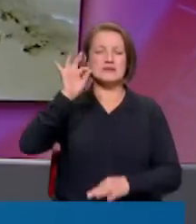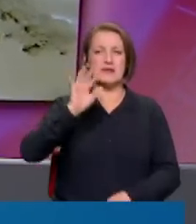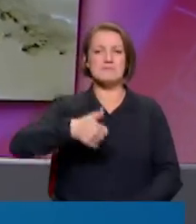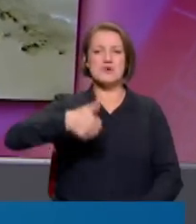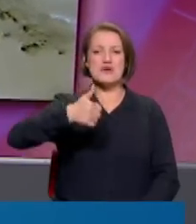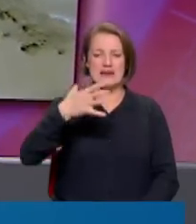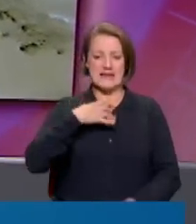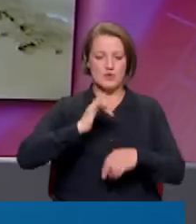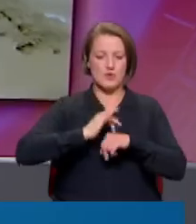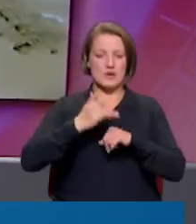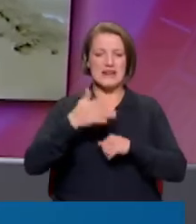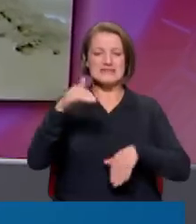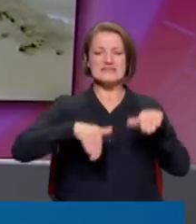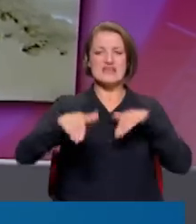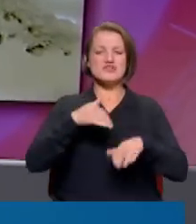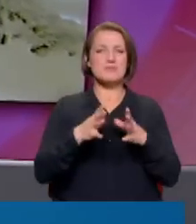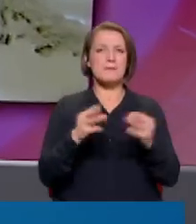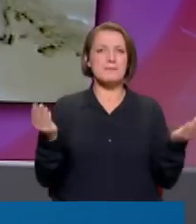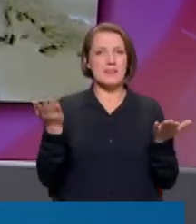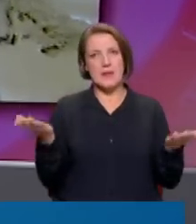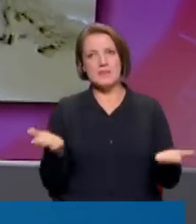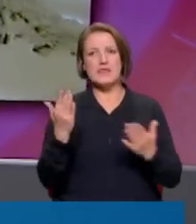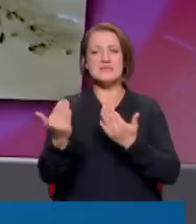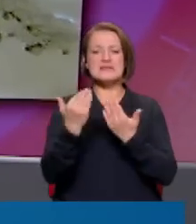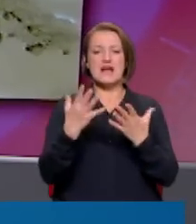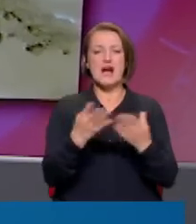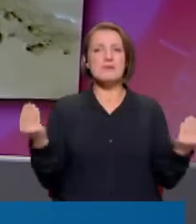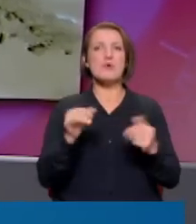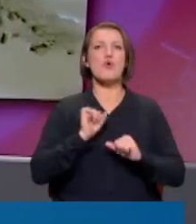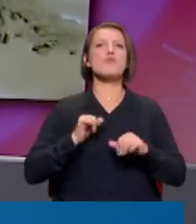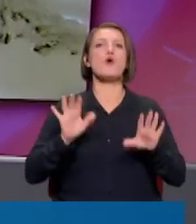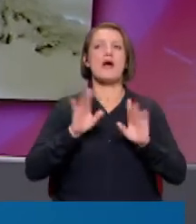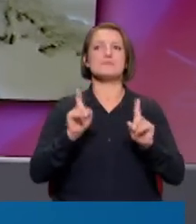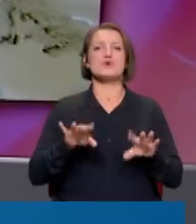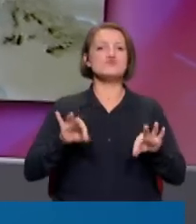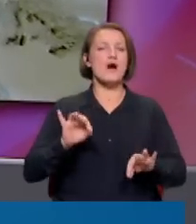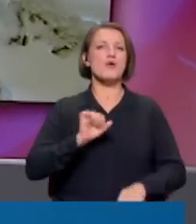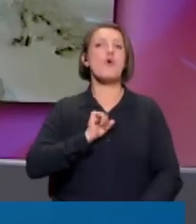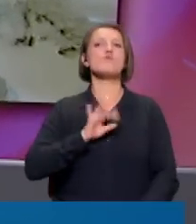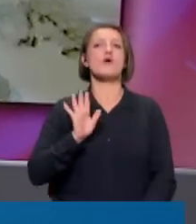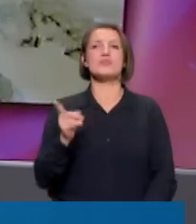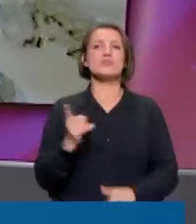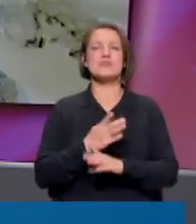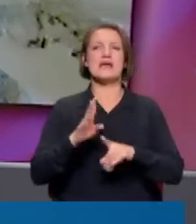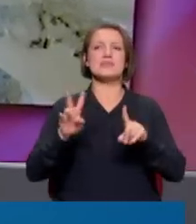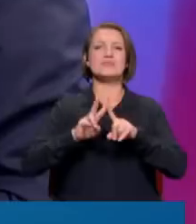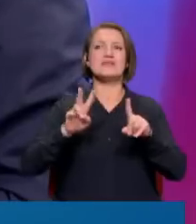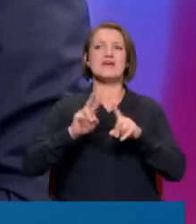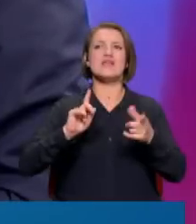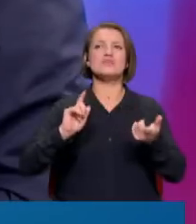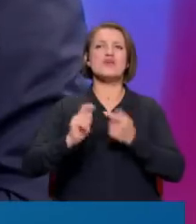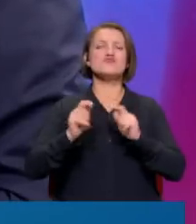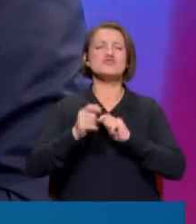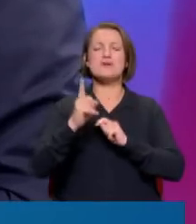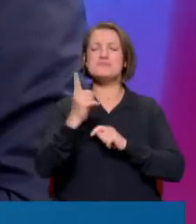ülkelerinde seçim kaybetmekten repütasyon kaybetmekten destek kaybetmekten korkmuyorlar mı Şu anda korkmuyor Çünkü şu anda netenyahu değiştire hiçbir